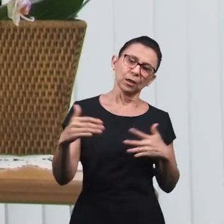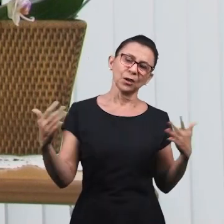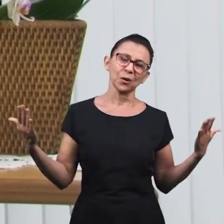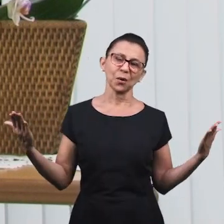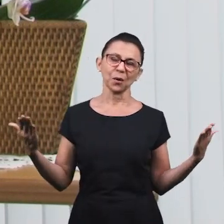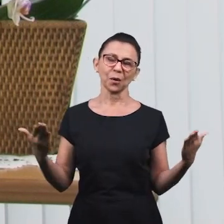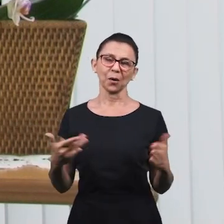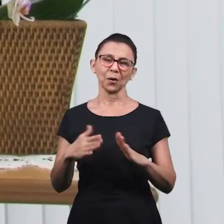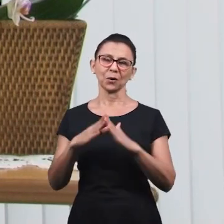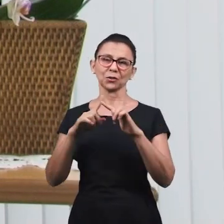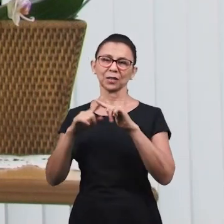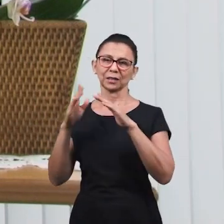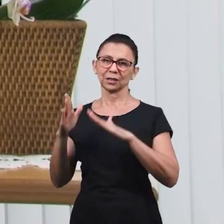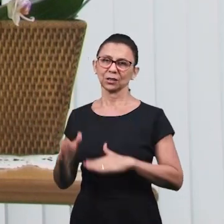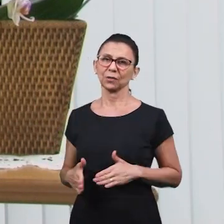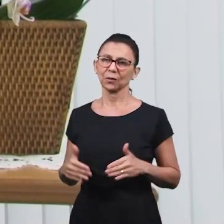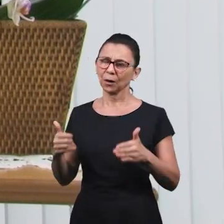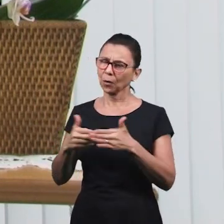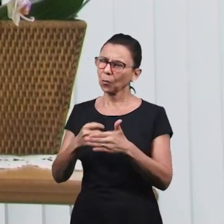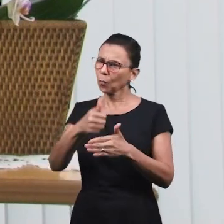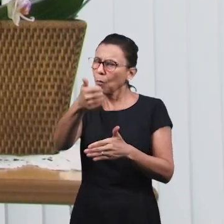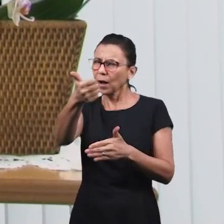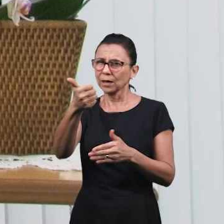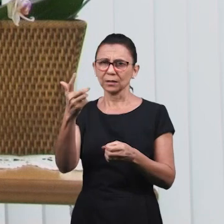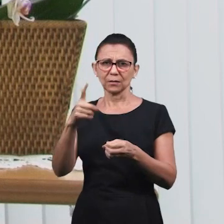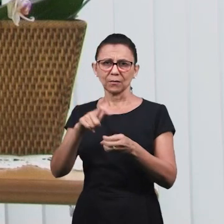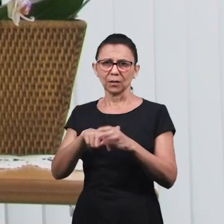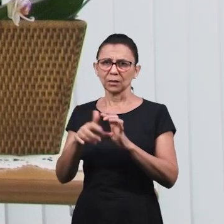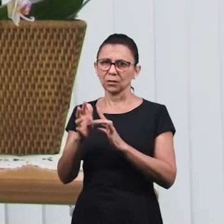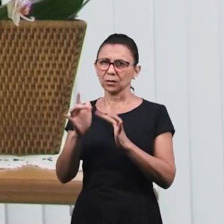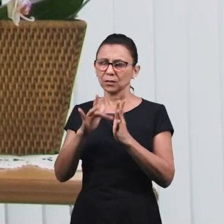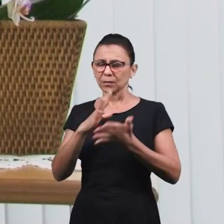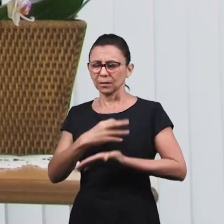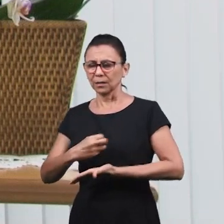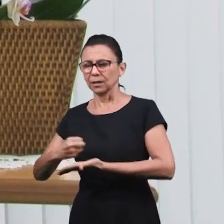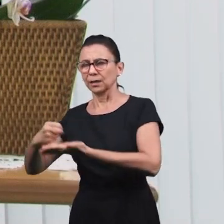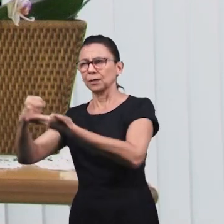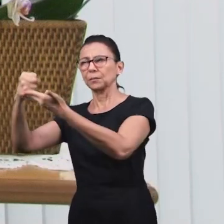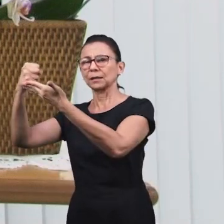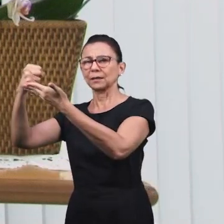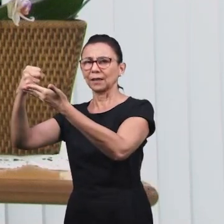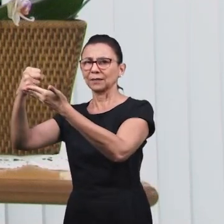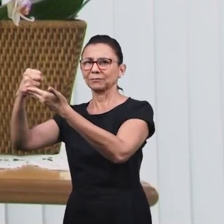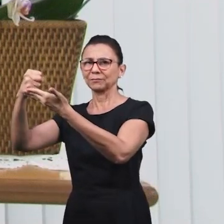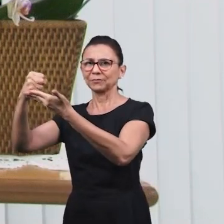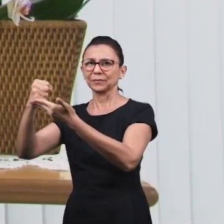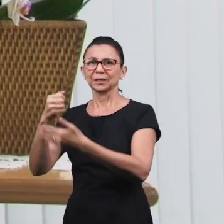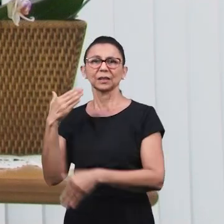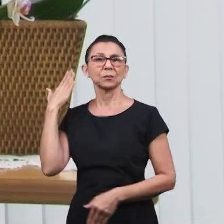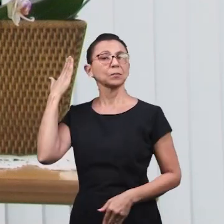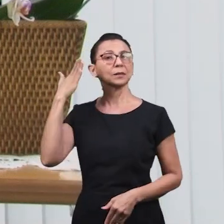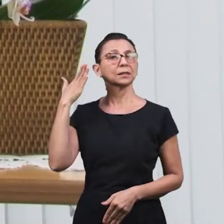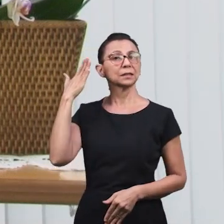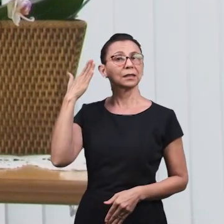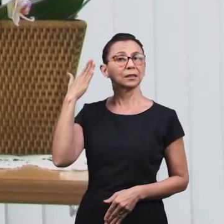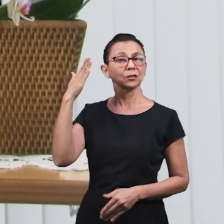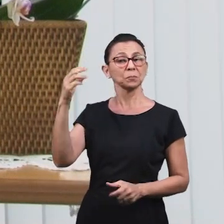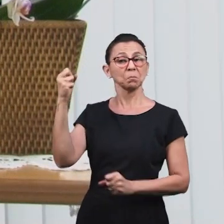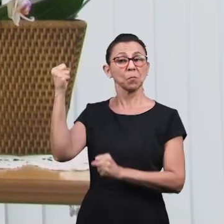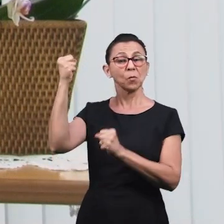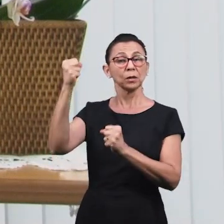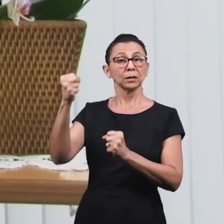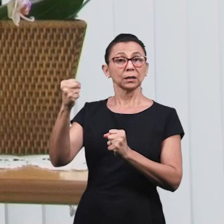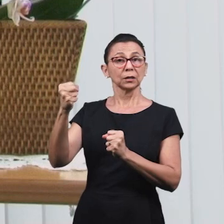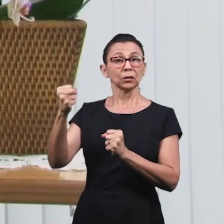Donc avant, l'Église rentrait pour apporter ce message, rentrait dans le monde pour apporter le message. Et aujourd'hui,